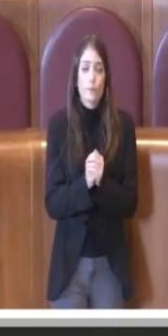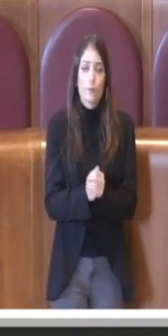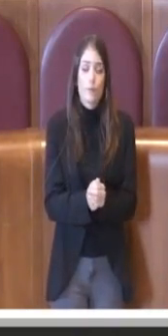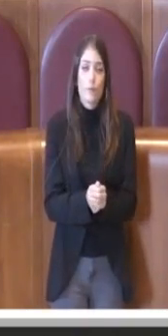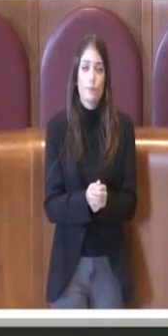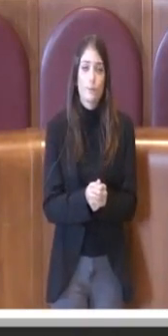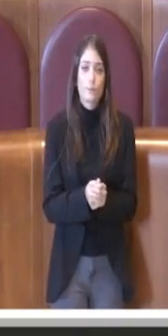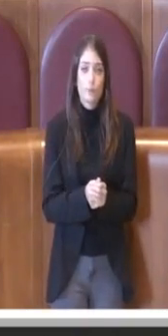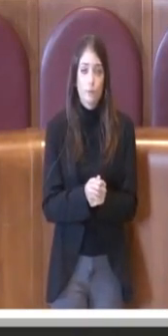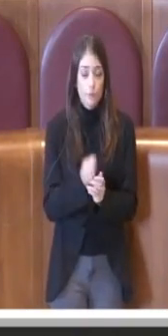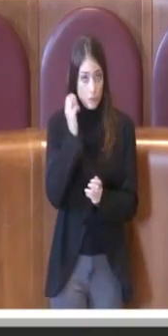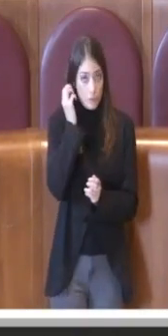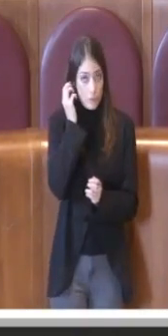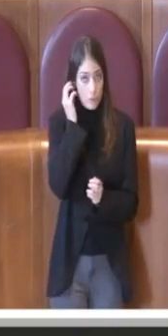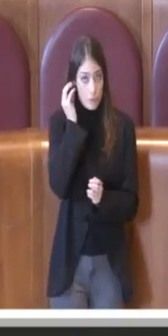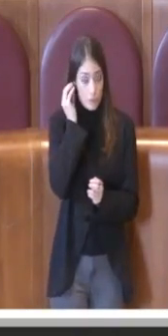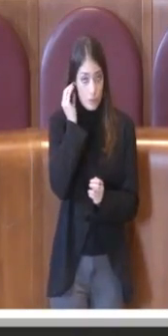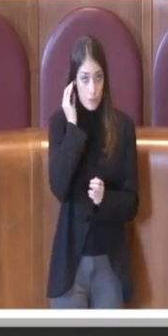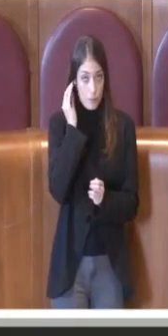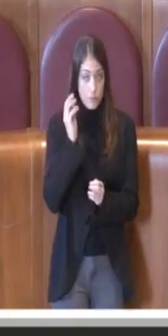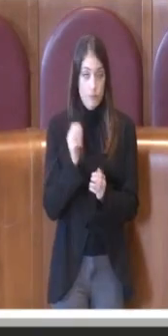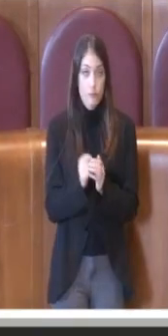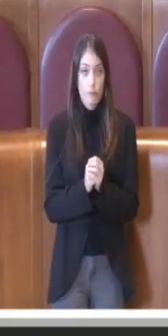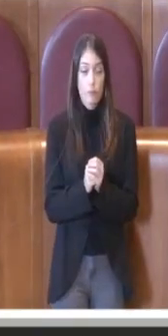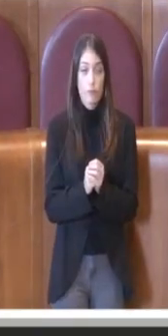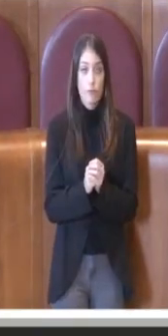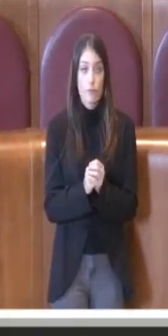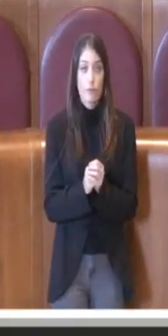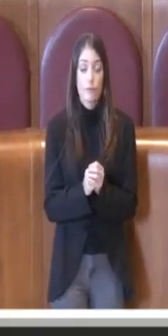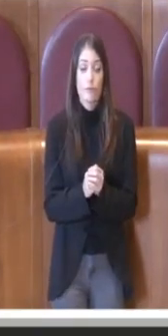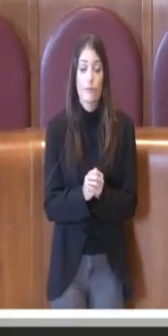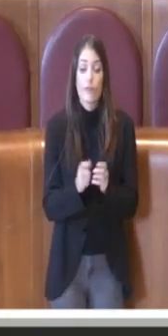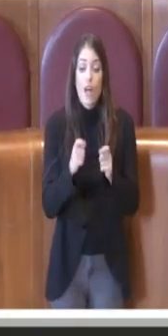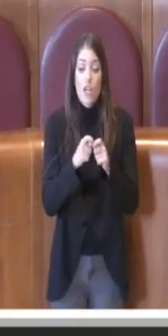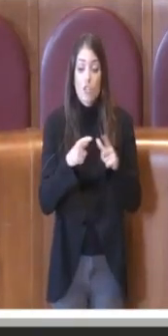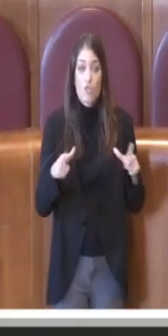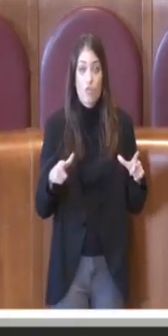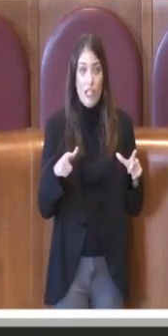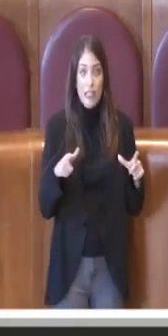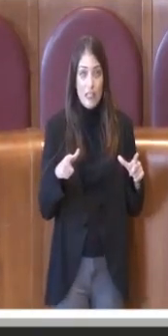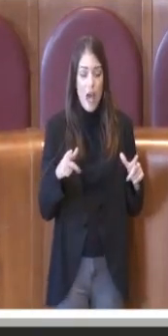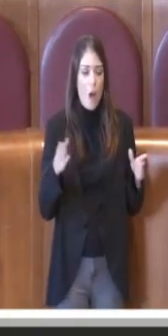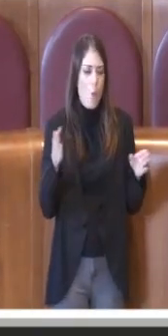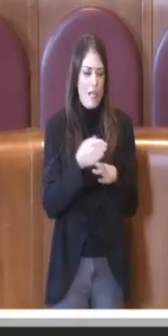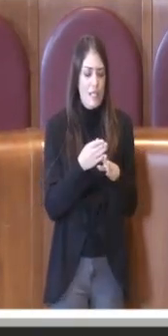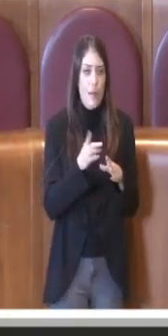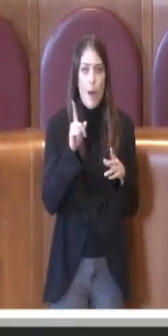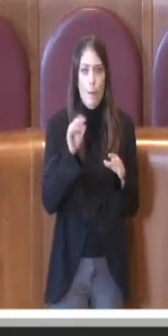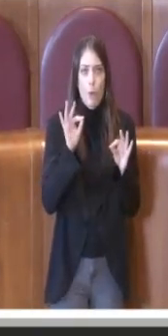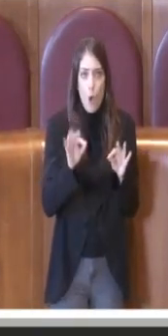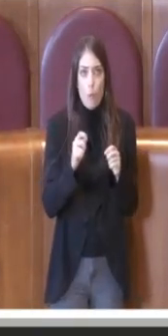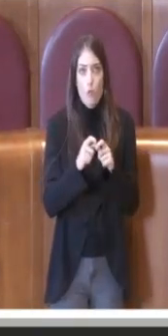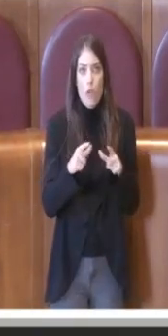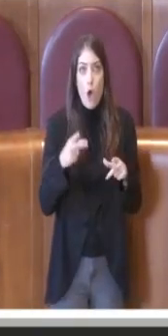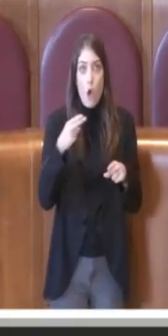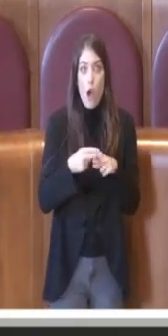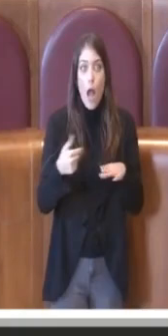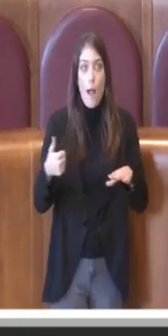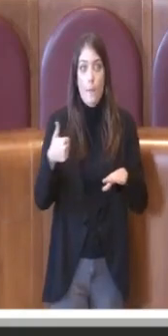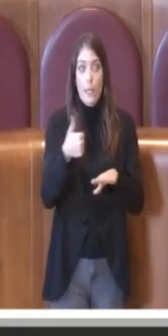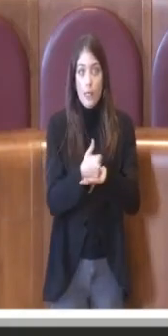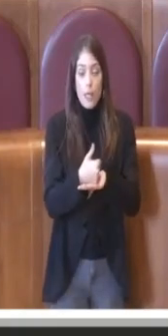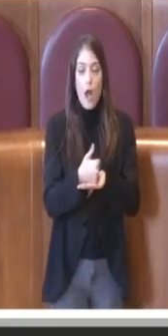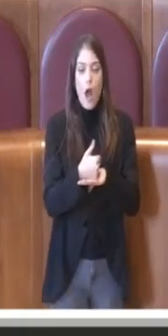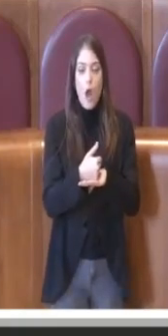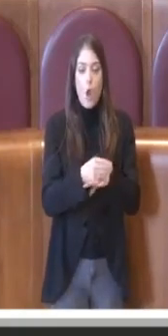di avere all'interno di una qualsiasi città, ma soprattutto della capitale, dei posti